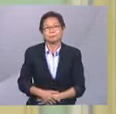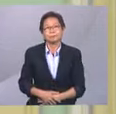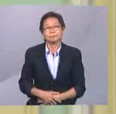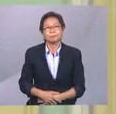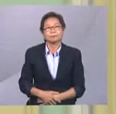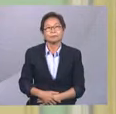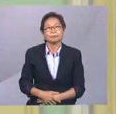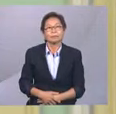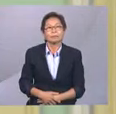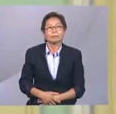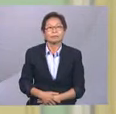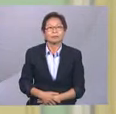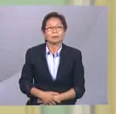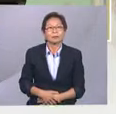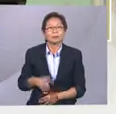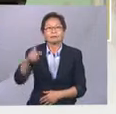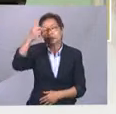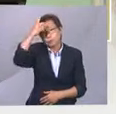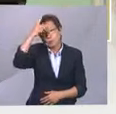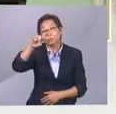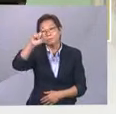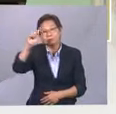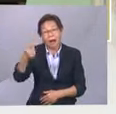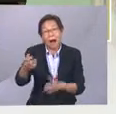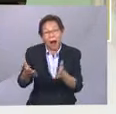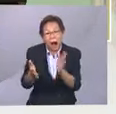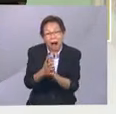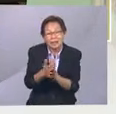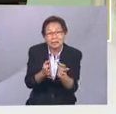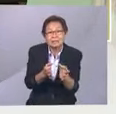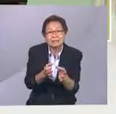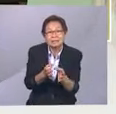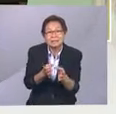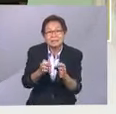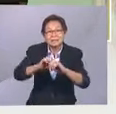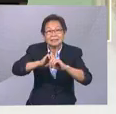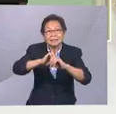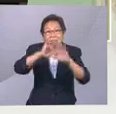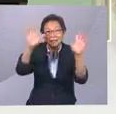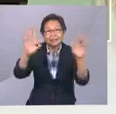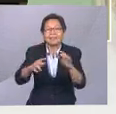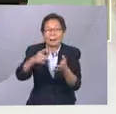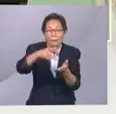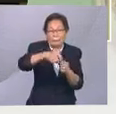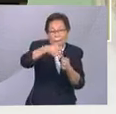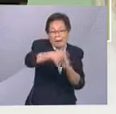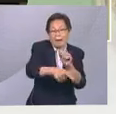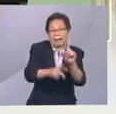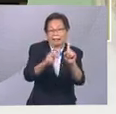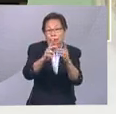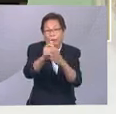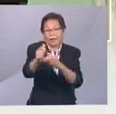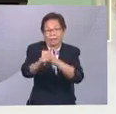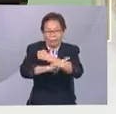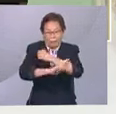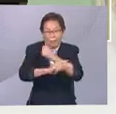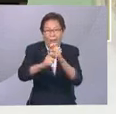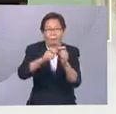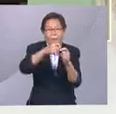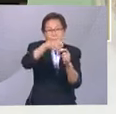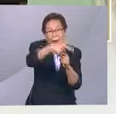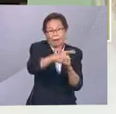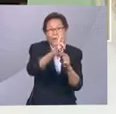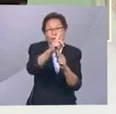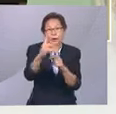200 riyal cuman Aa clarify klarifikasi tentang yang kompon 1000 Ringgit dan juga eh Farhan